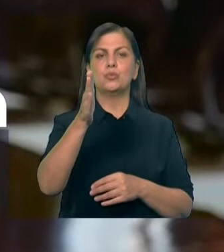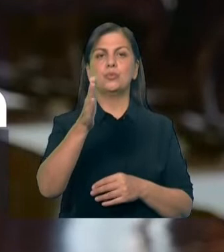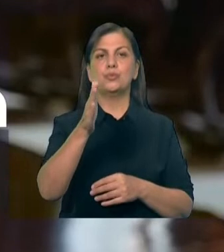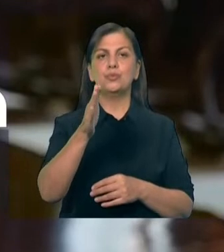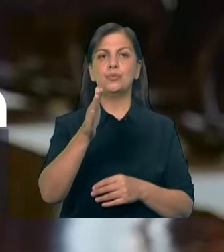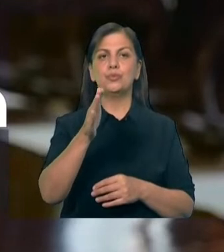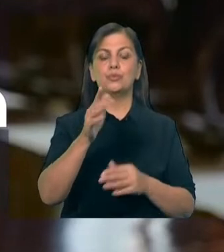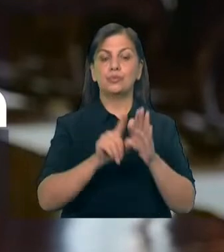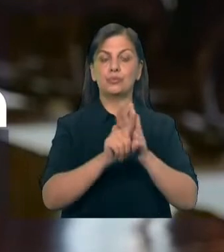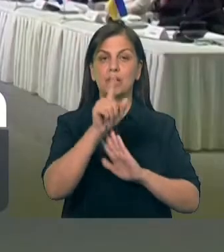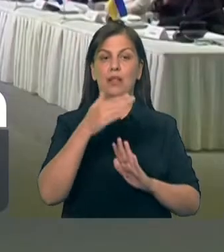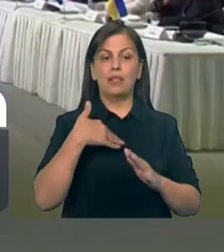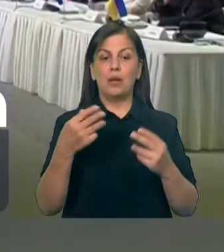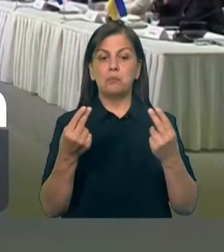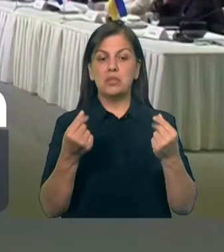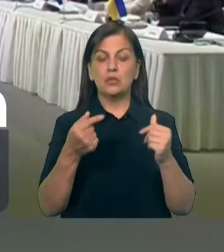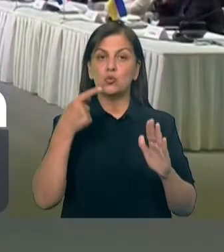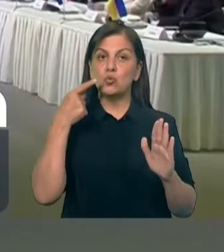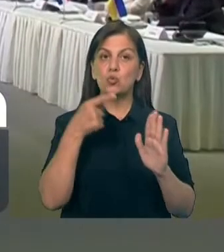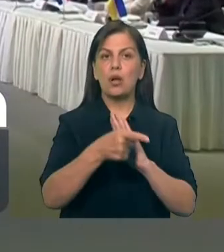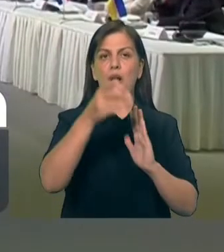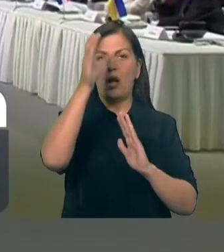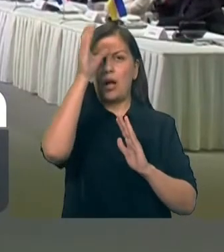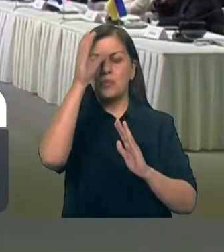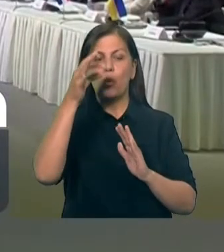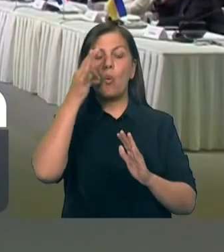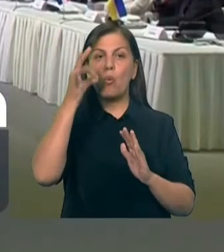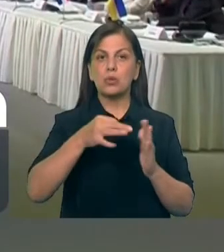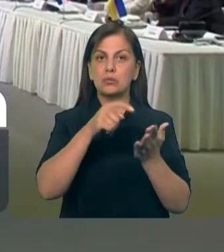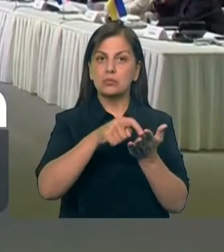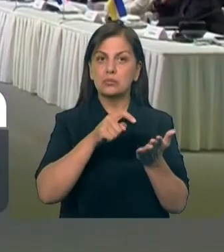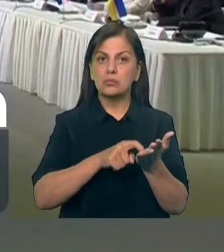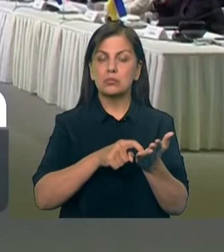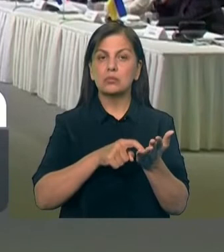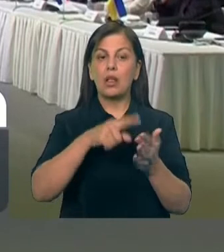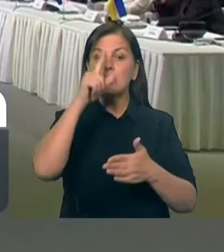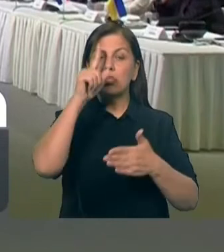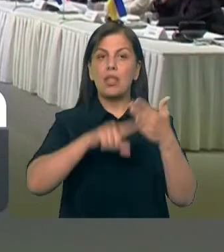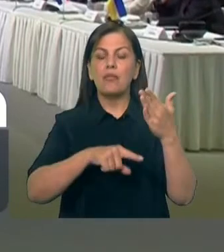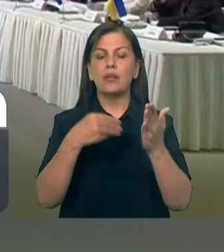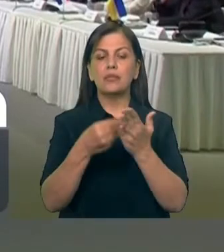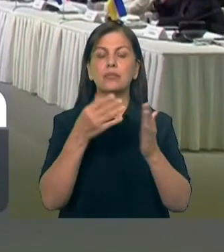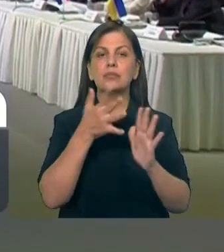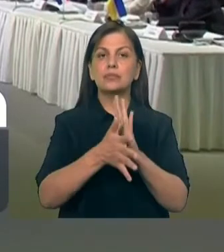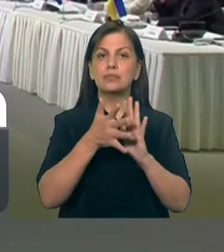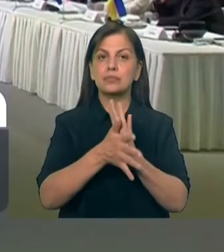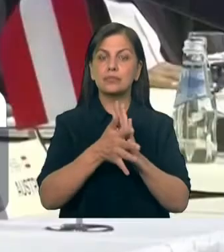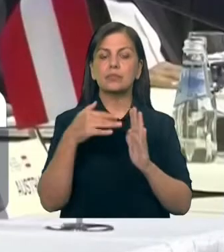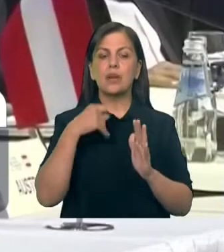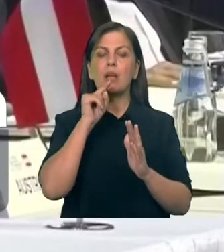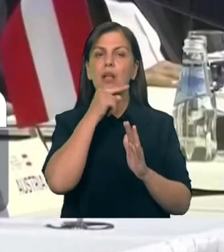Əvvəlcə ticarətimizi dərinləşdirmək, elm sahəsində təcrübəmizi bölüşmək və etibarlı sərmayəni təmin etməklə